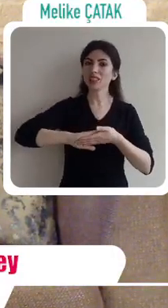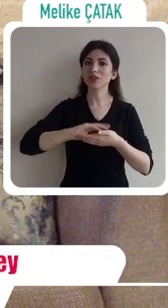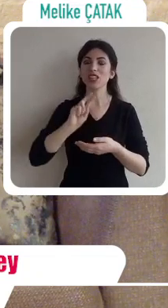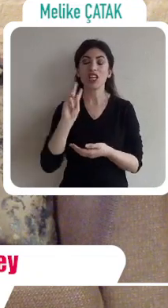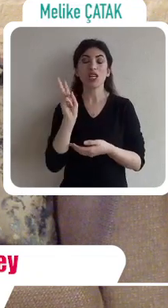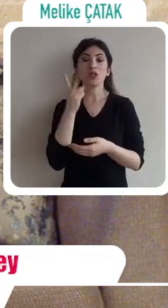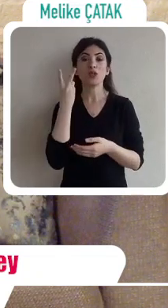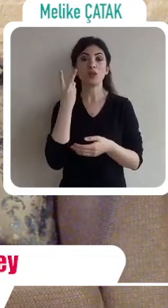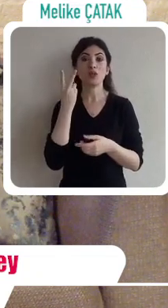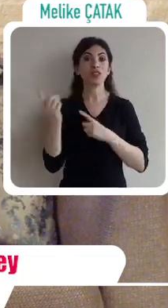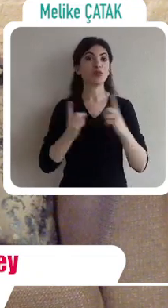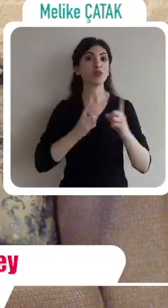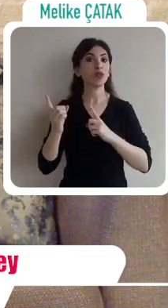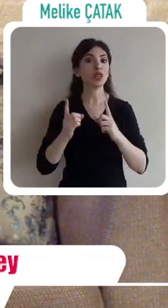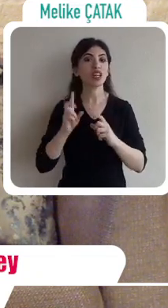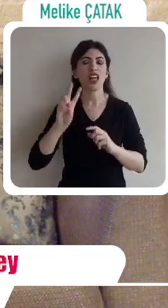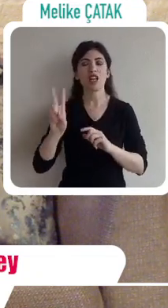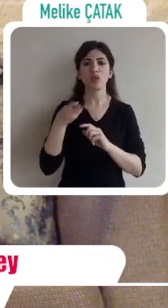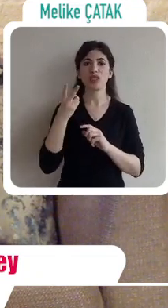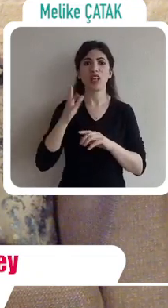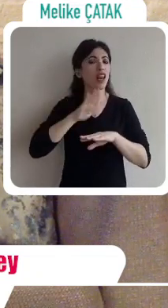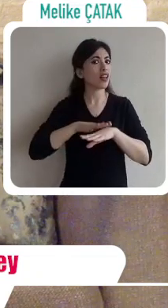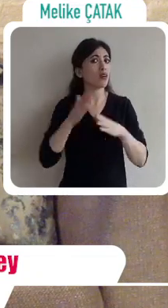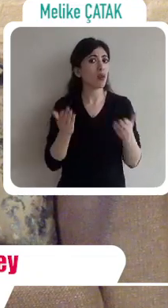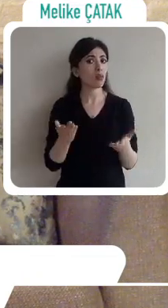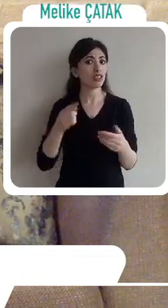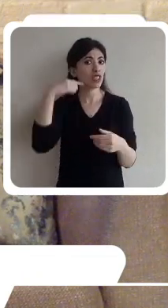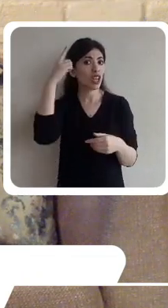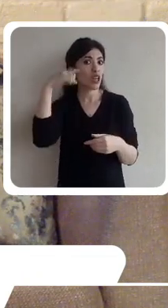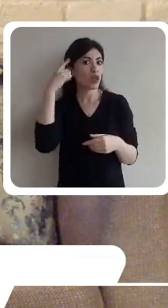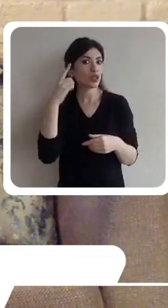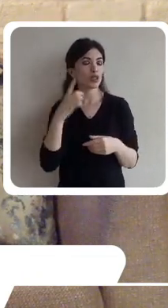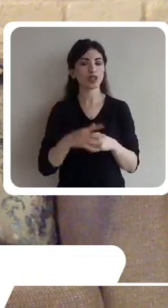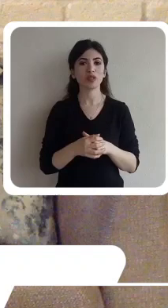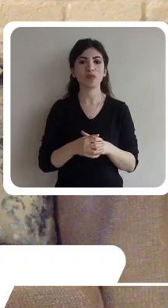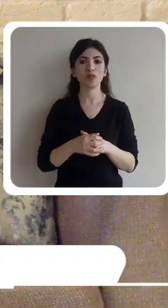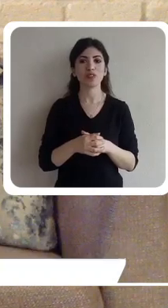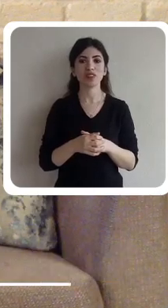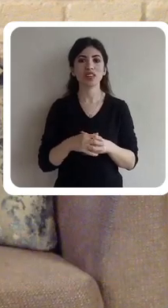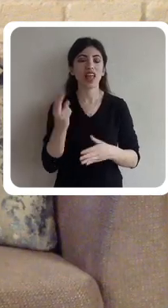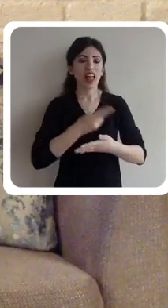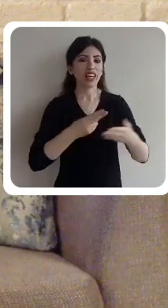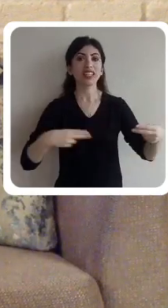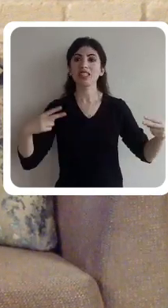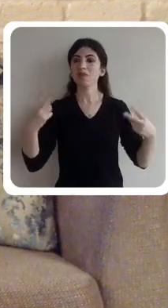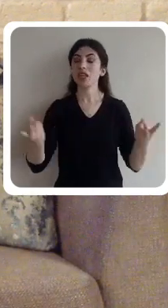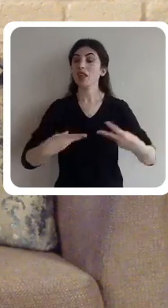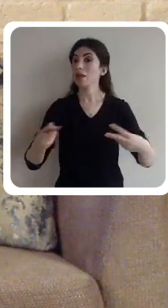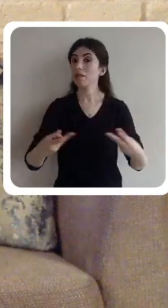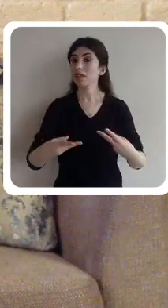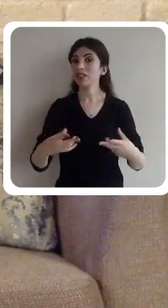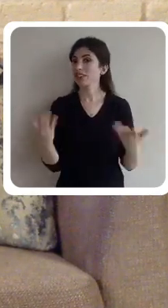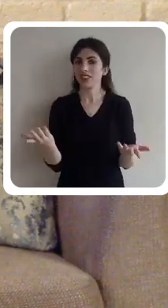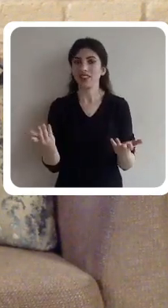arkadaşınızı. Onun için bu aralar nasıl bir güzellik yapabilirsiniz? Belki güzel bir resim, belki güzel bir